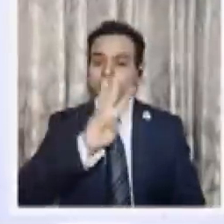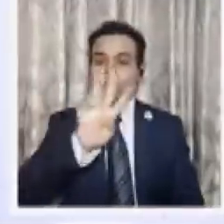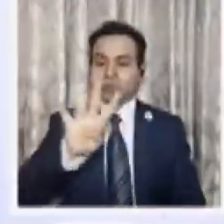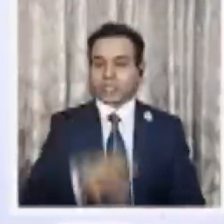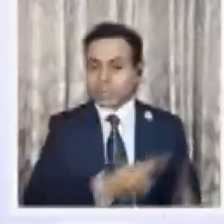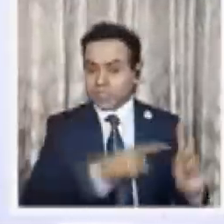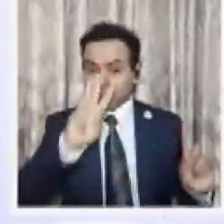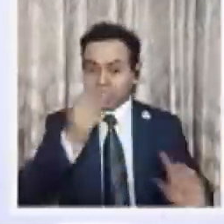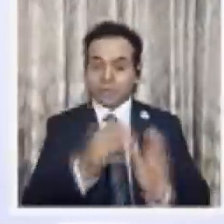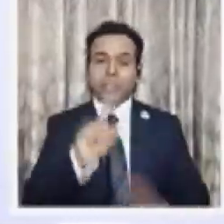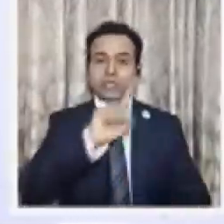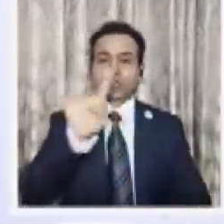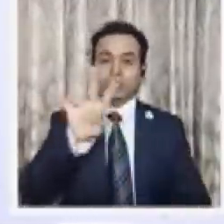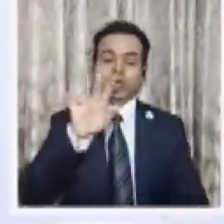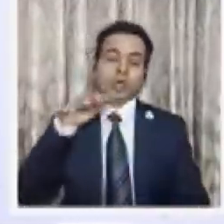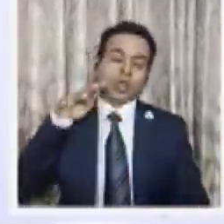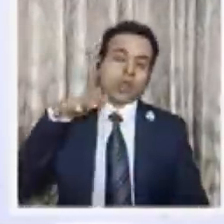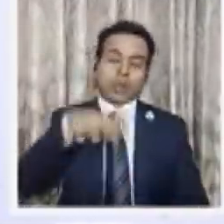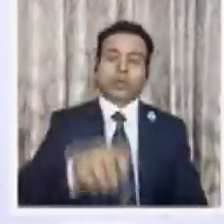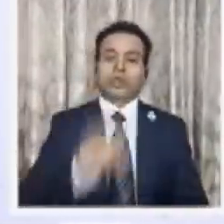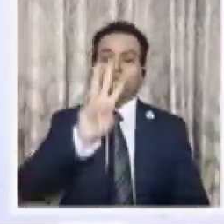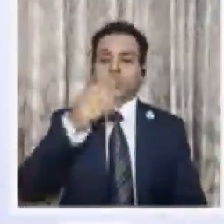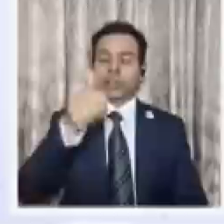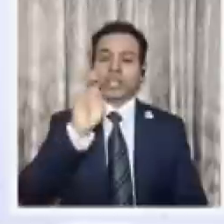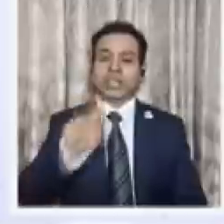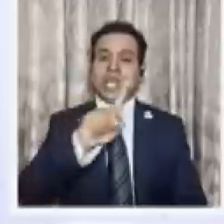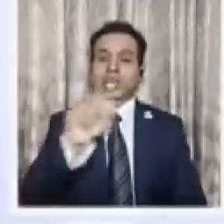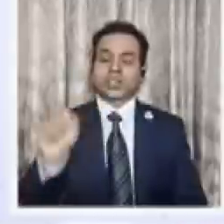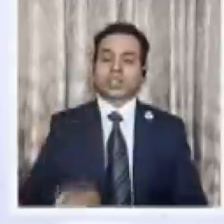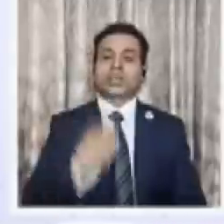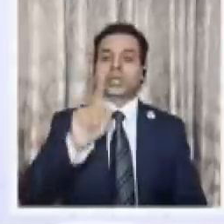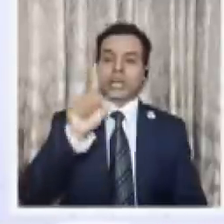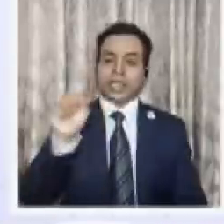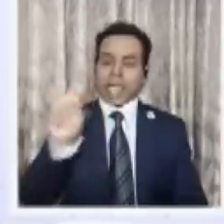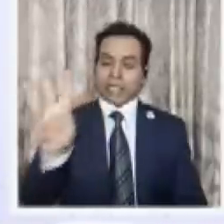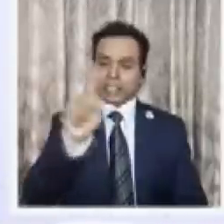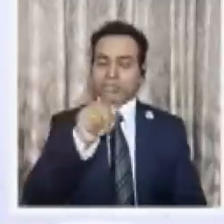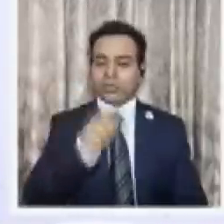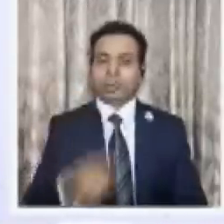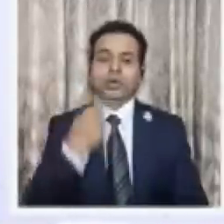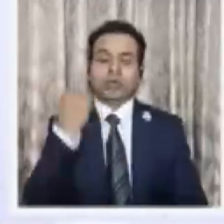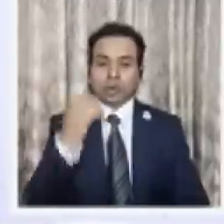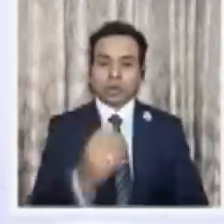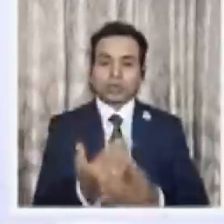দক্ষিণ পূর্ব এশিয়া 24 ঘন্টা শনাক্ত হয়েছে 44,734 জন, এ পর্যন্ত শনাক্ত